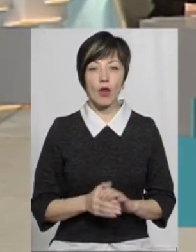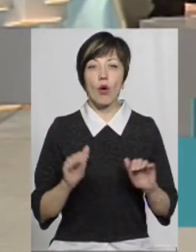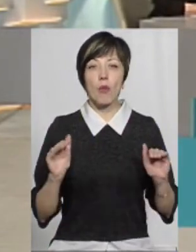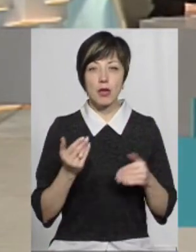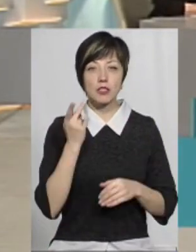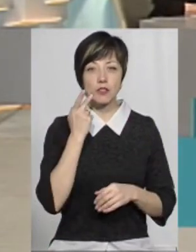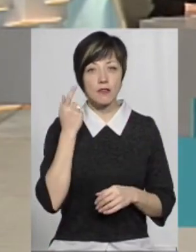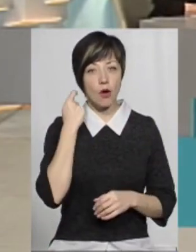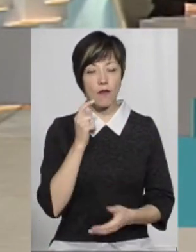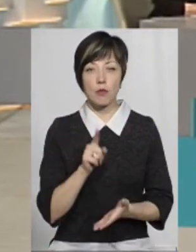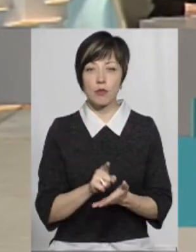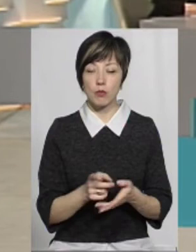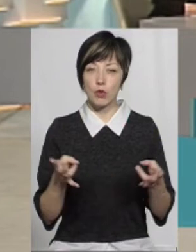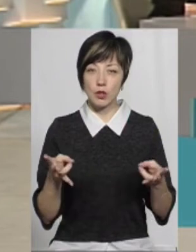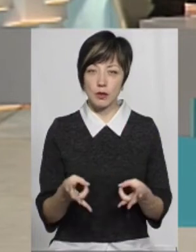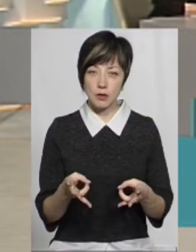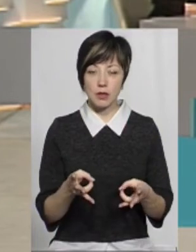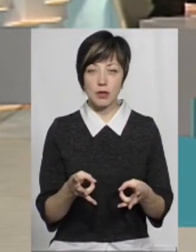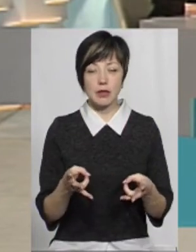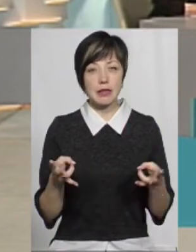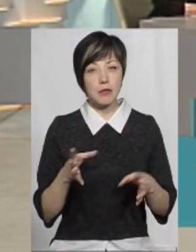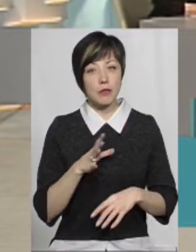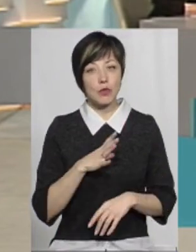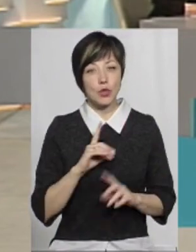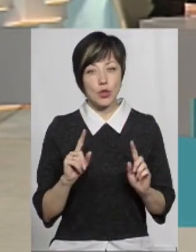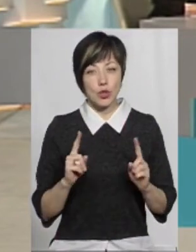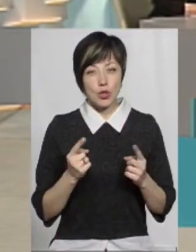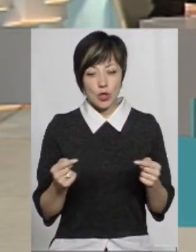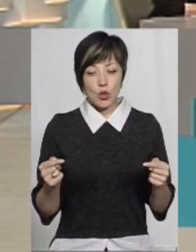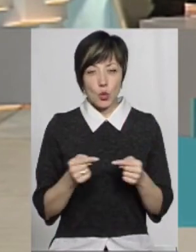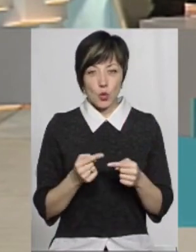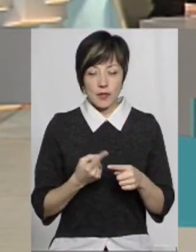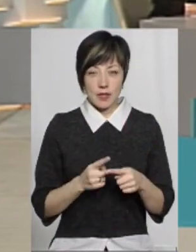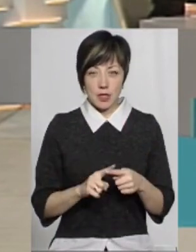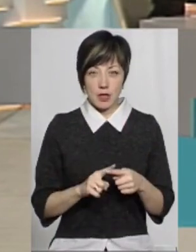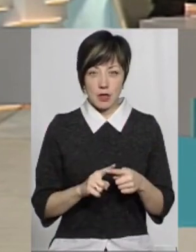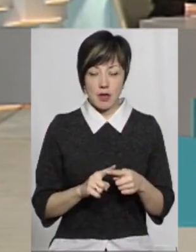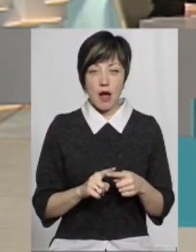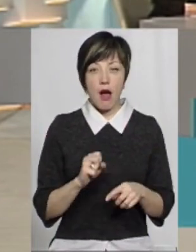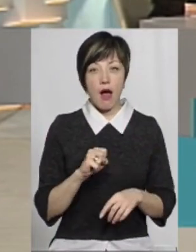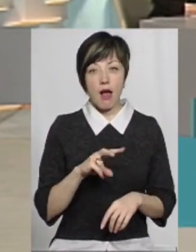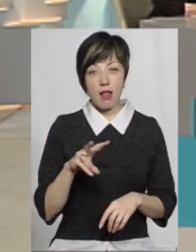Обмеження завжди вікові потрібні. Тут треба бути дуже точним в цих. Але я